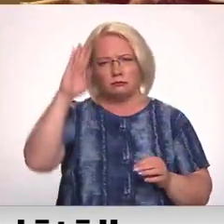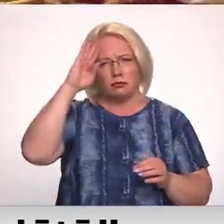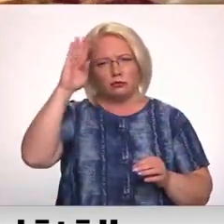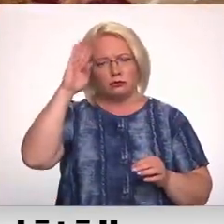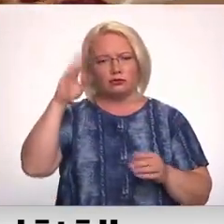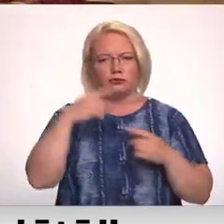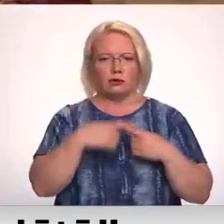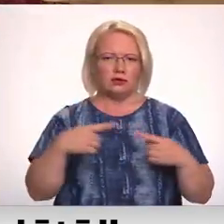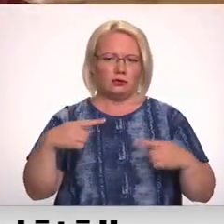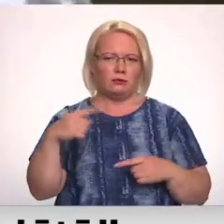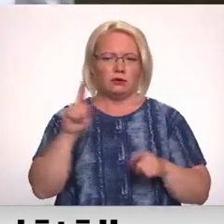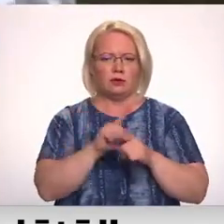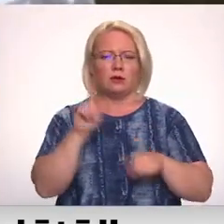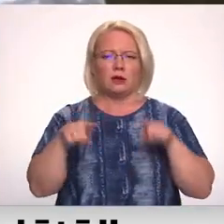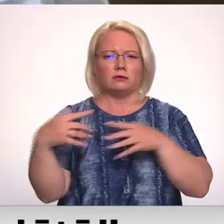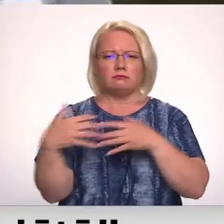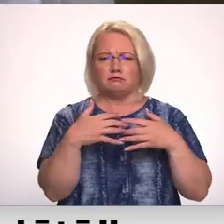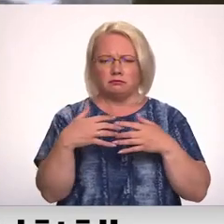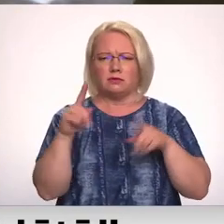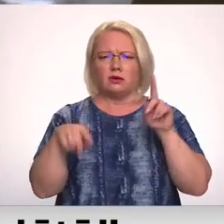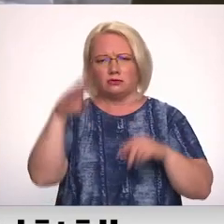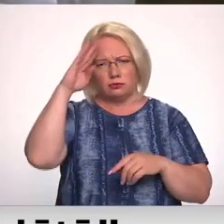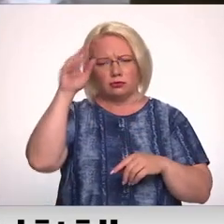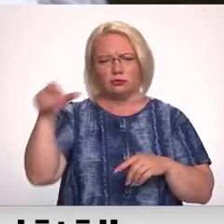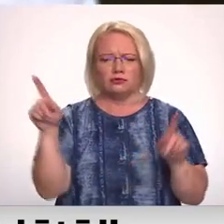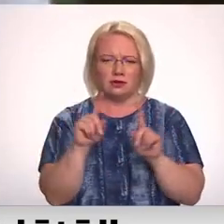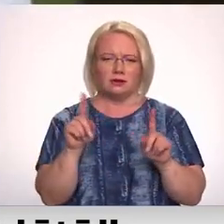tādi daži ir un daži cīnās, bet, protams,